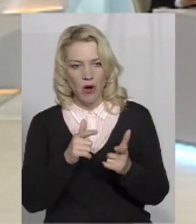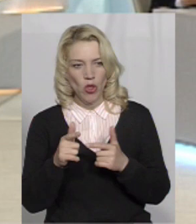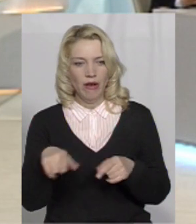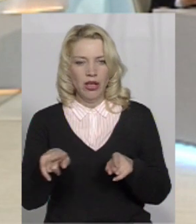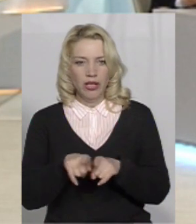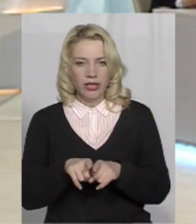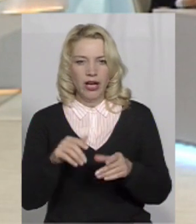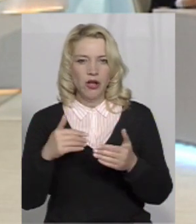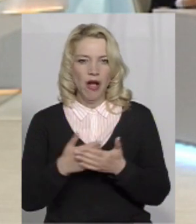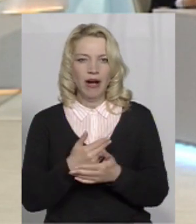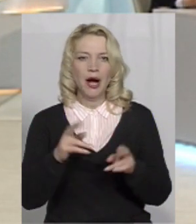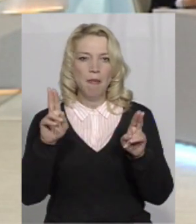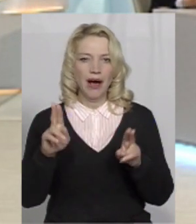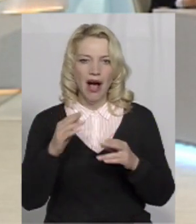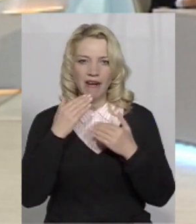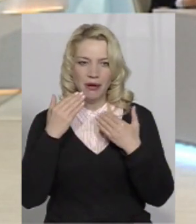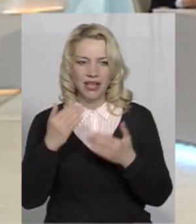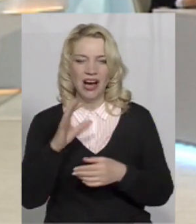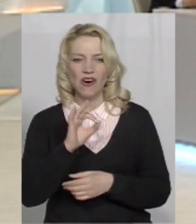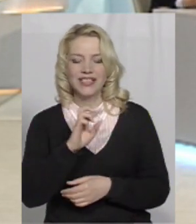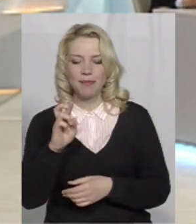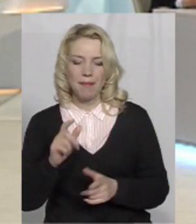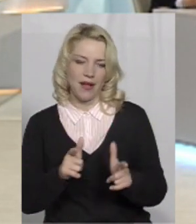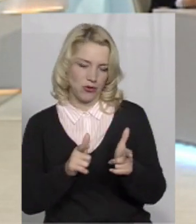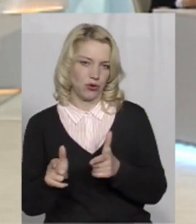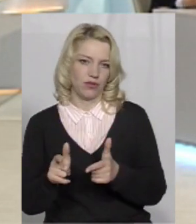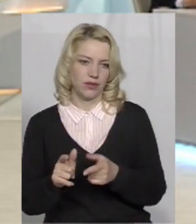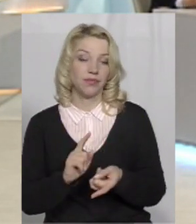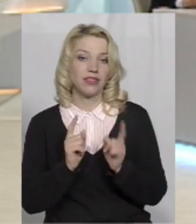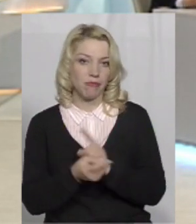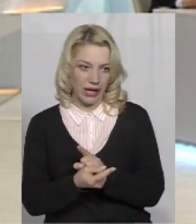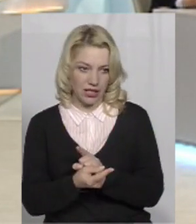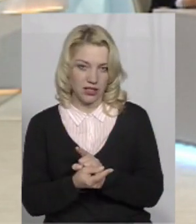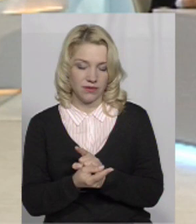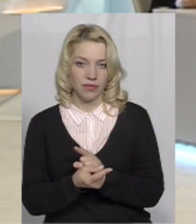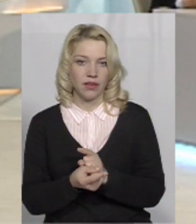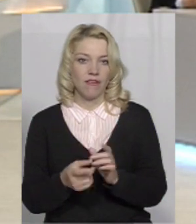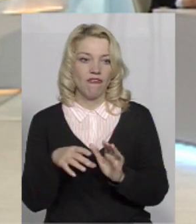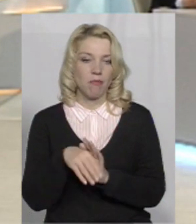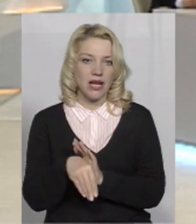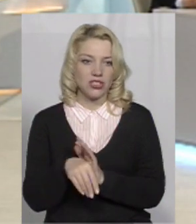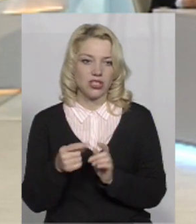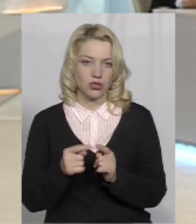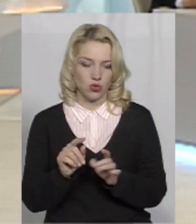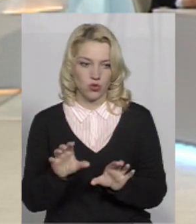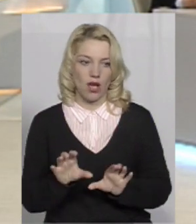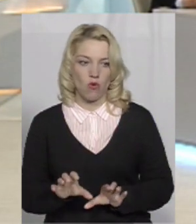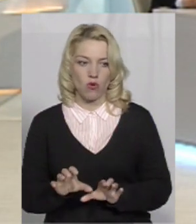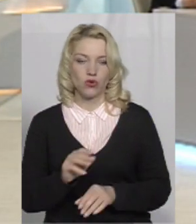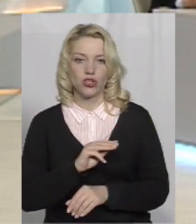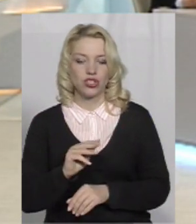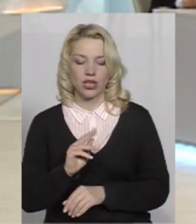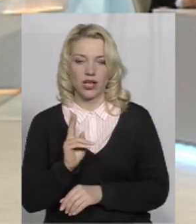таких нових правил гри? Та ОСББ готові. Навпаки, в межах цього закону про